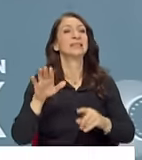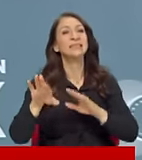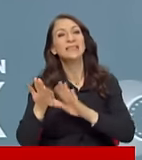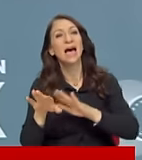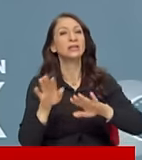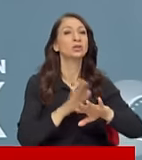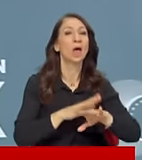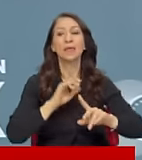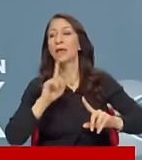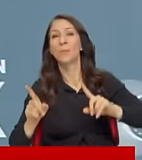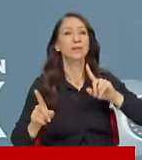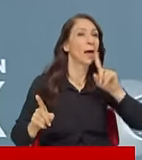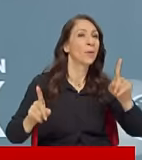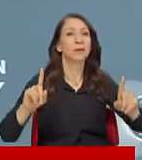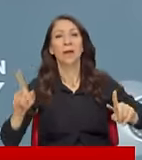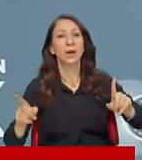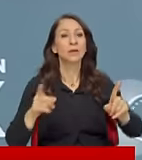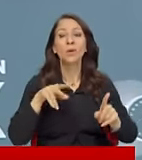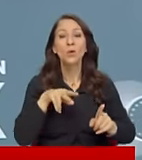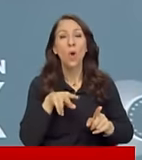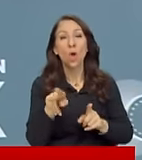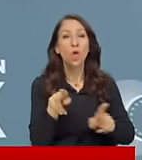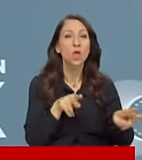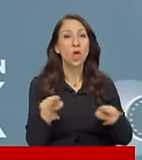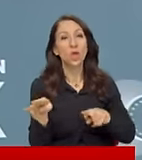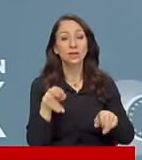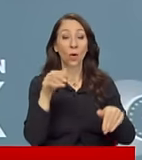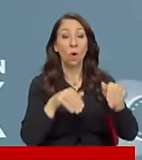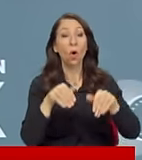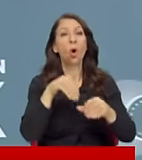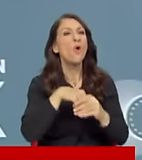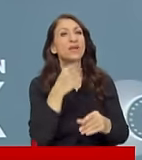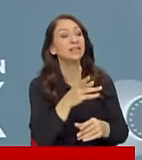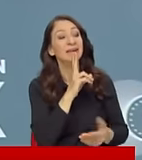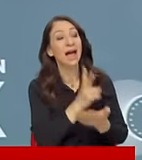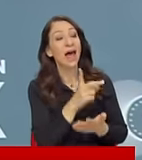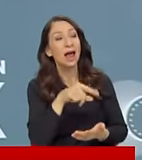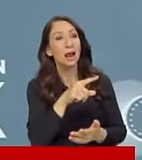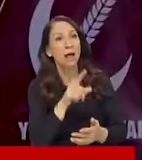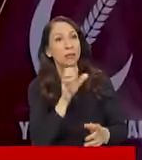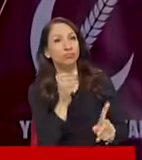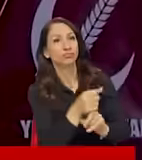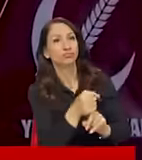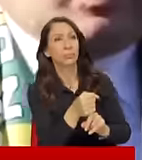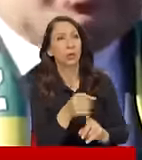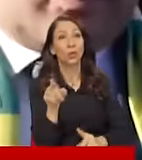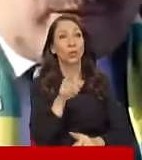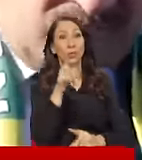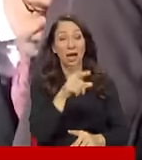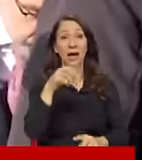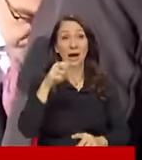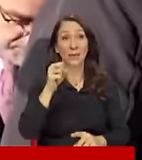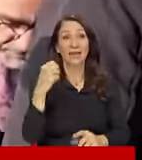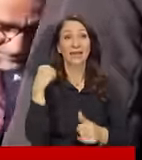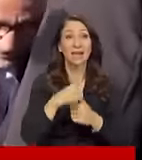sola talimat veriyor, istikamet çiziyor, seçmenin iradesine ipotek koyuyor. Şanlıurfa'da da AK